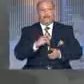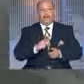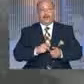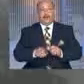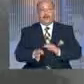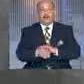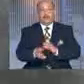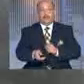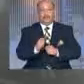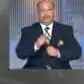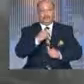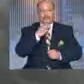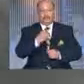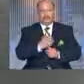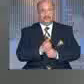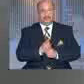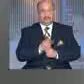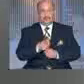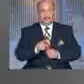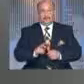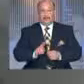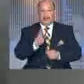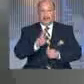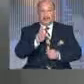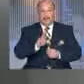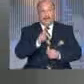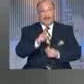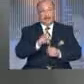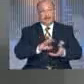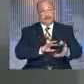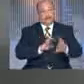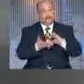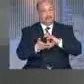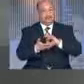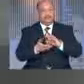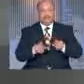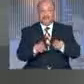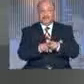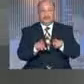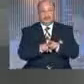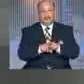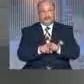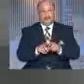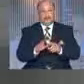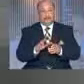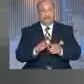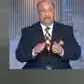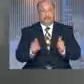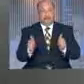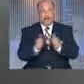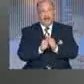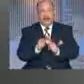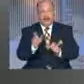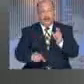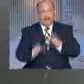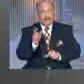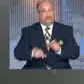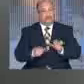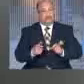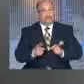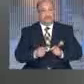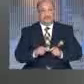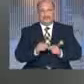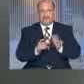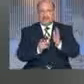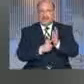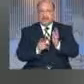تخلص 10% والديفيدوند عندك 5%. اذا كان هما 16.6% والقطاع يتخبط في مشاكل